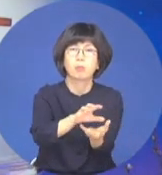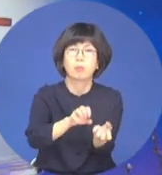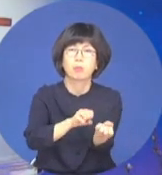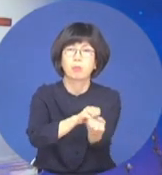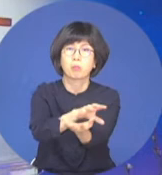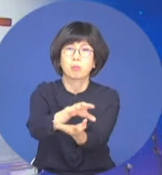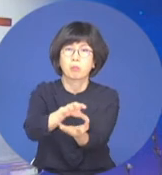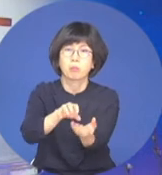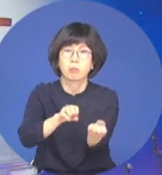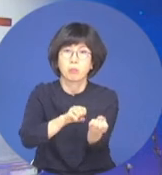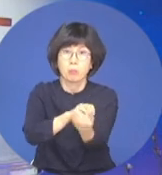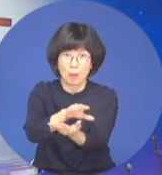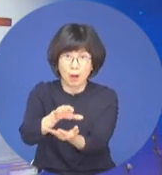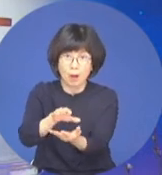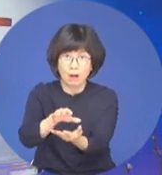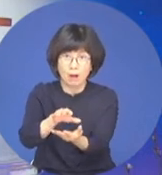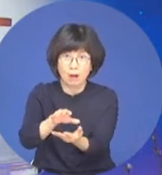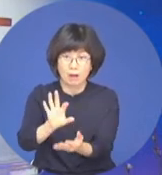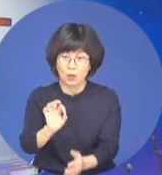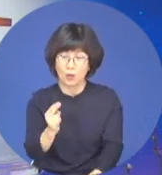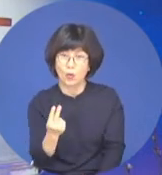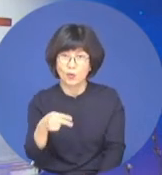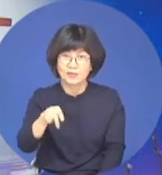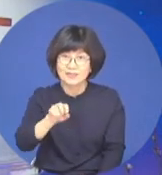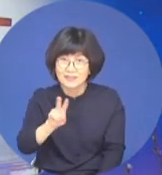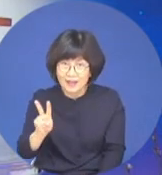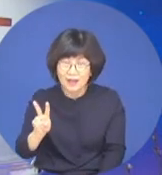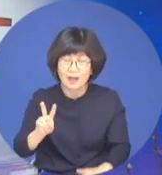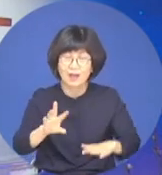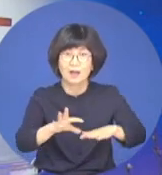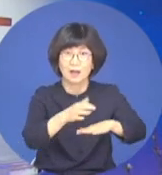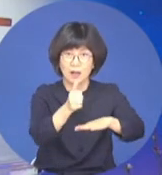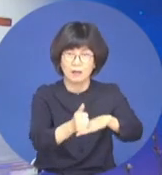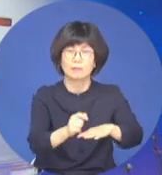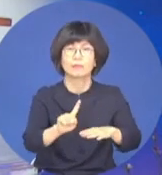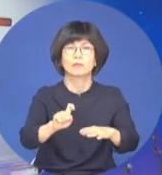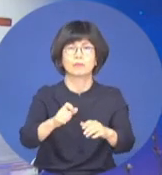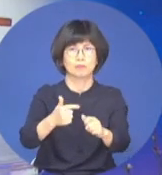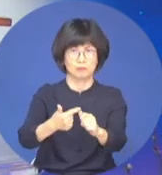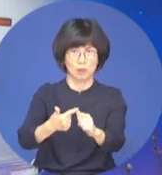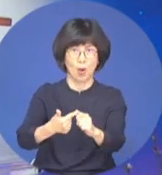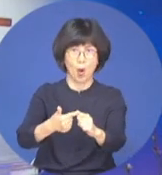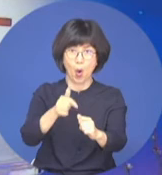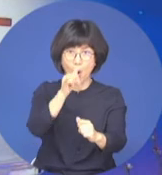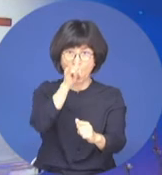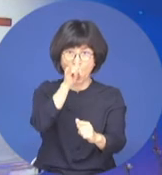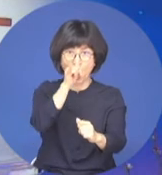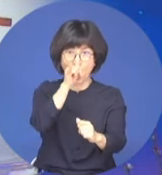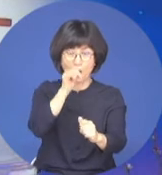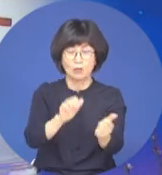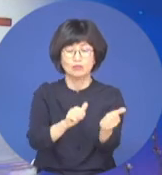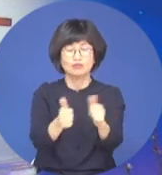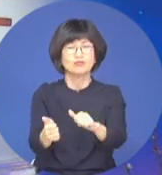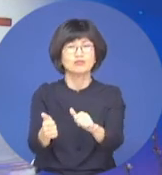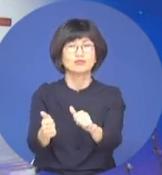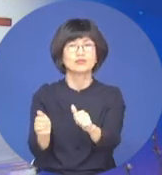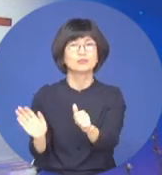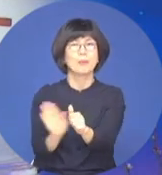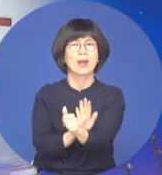이제 남쪽 16대 왕인데 이 사람이 죽게 되는 과정이 있습니다. 그 죽게 되는 과정이 어떤